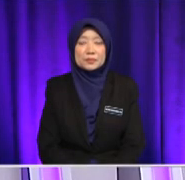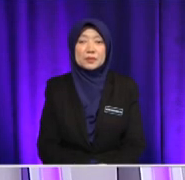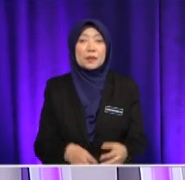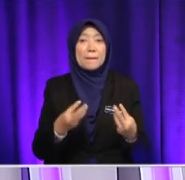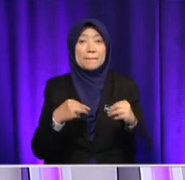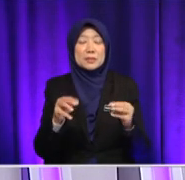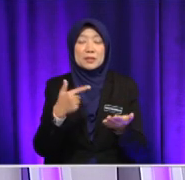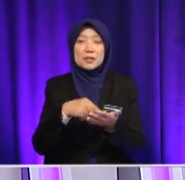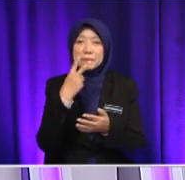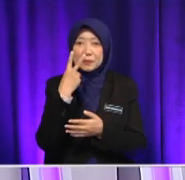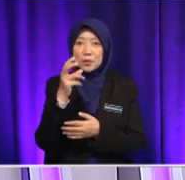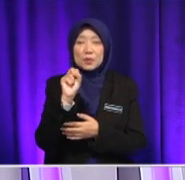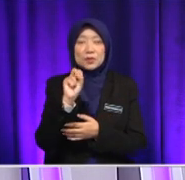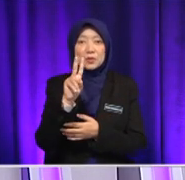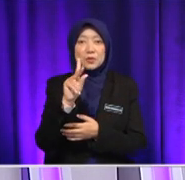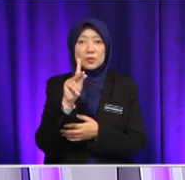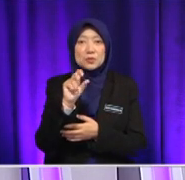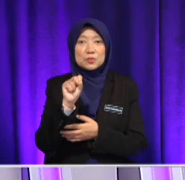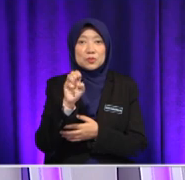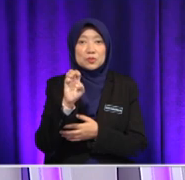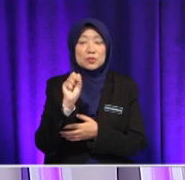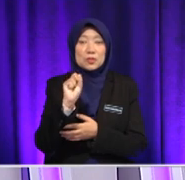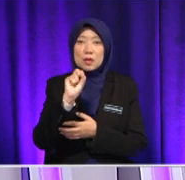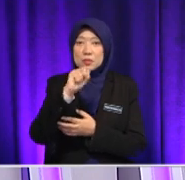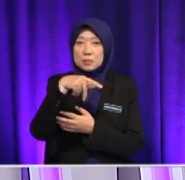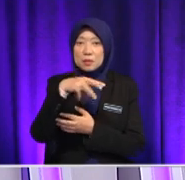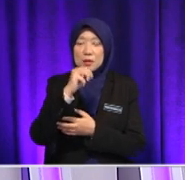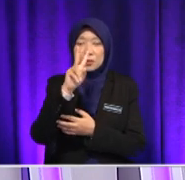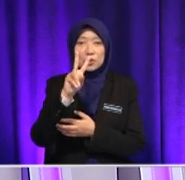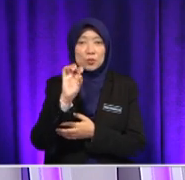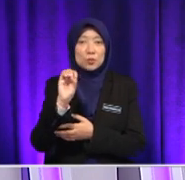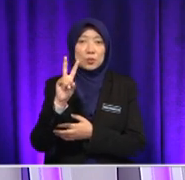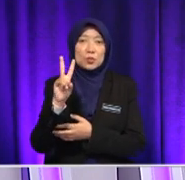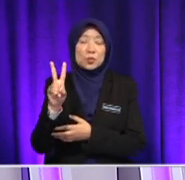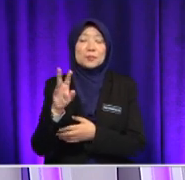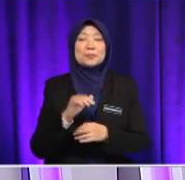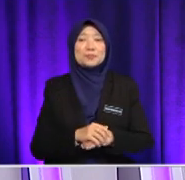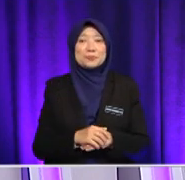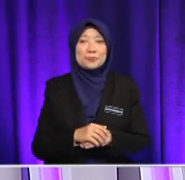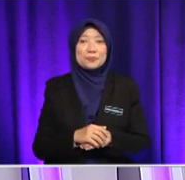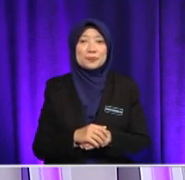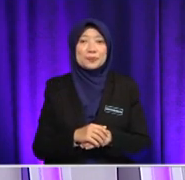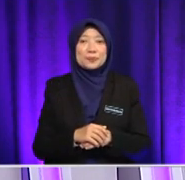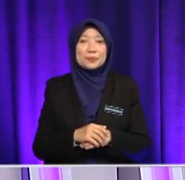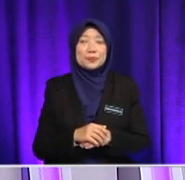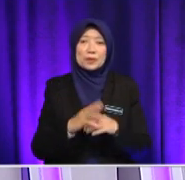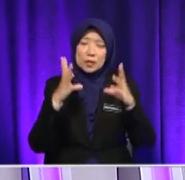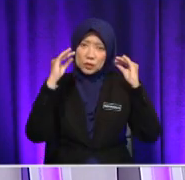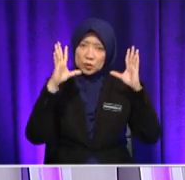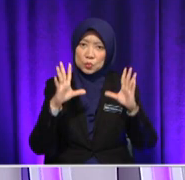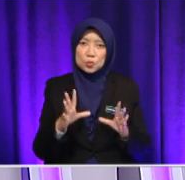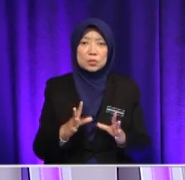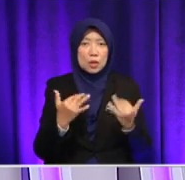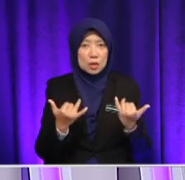menyaksikan sukses SPM 2022 bersama dengan saya Akmal Nazi baik katanya